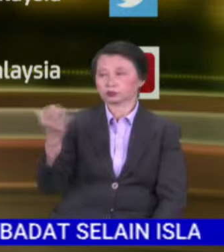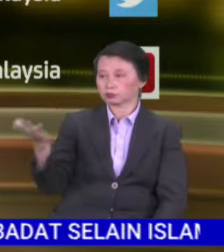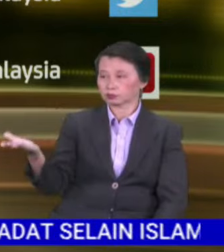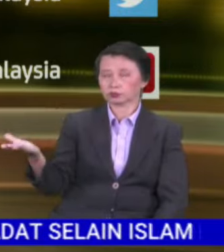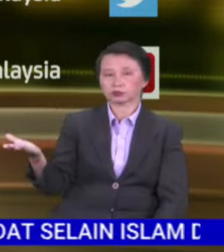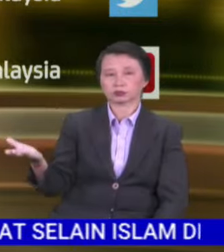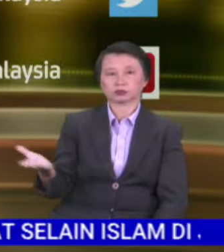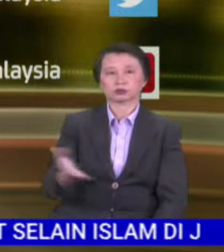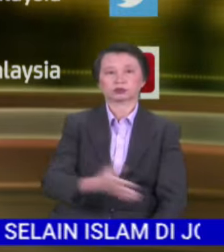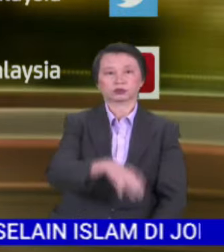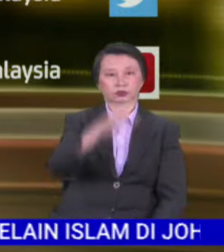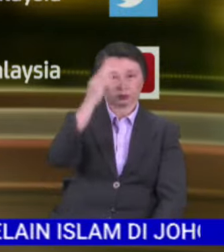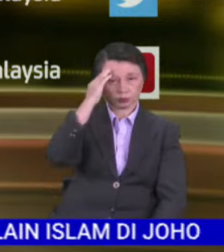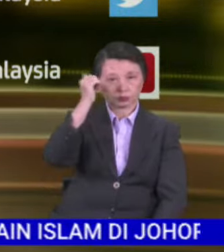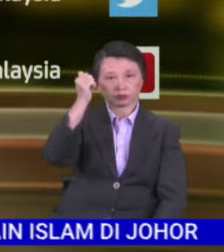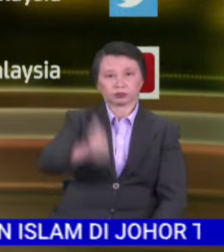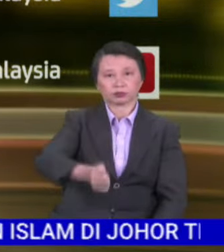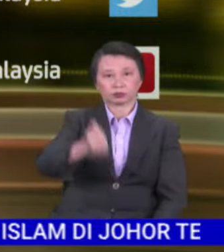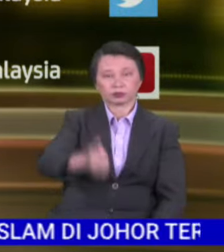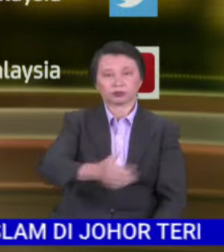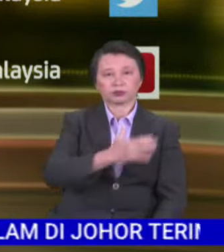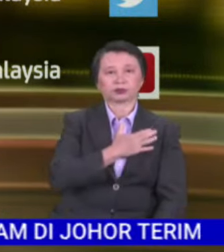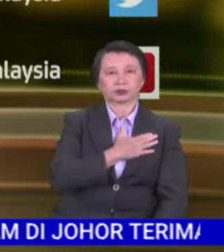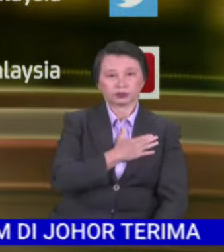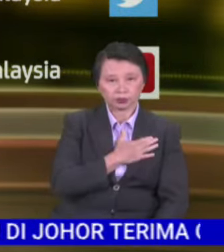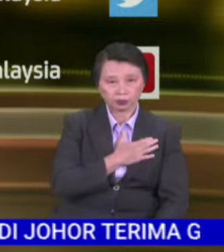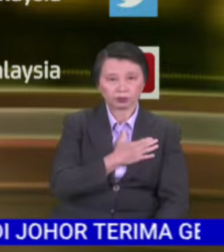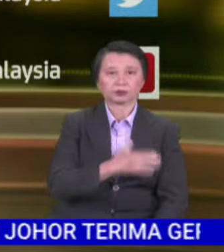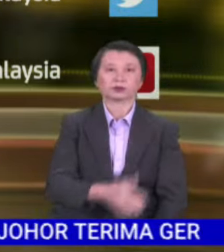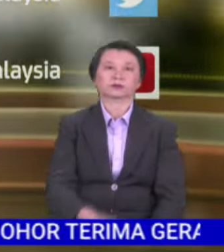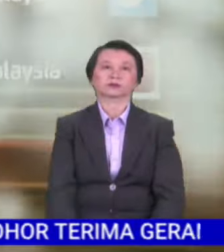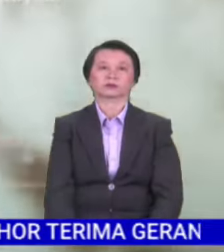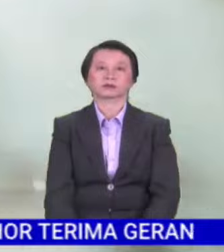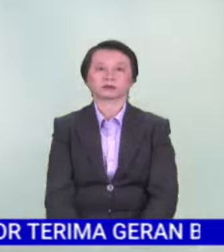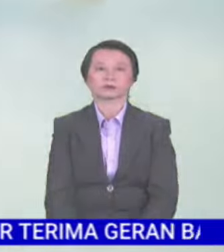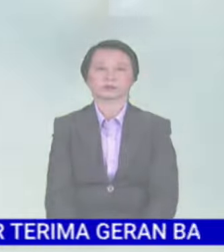saya Atikah Marziah. Assalamualaikum dan salam sejahtera.